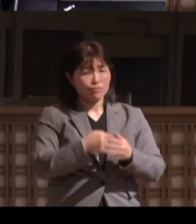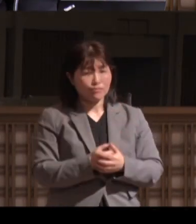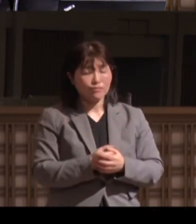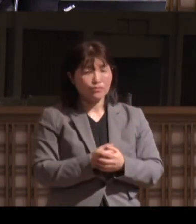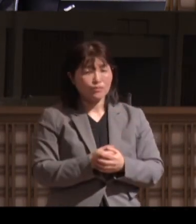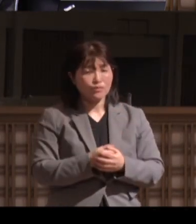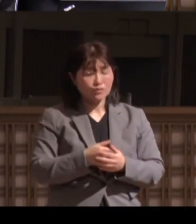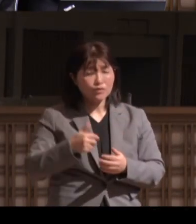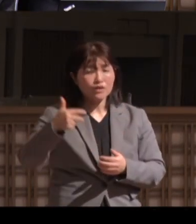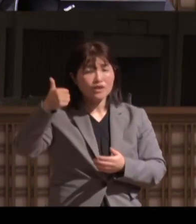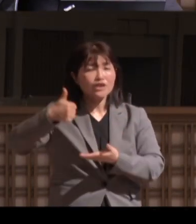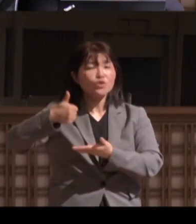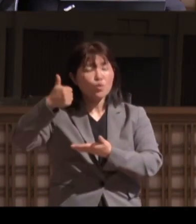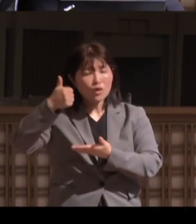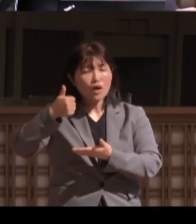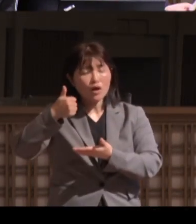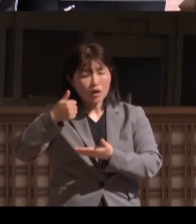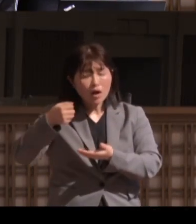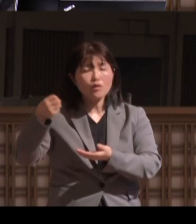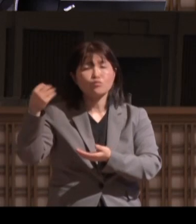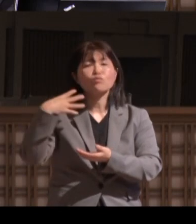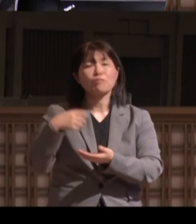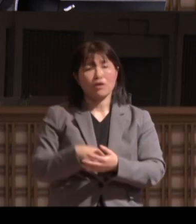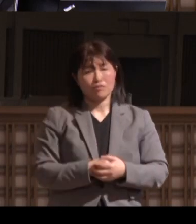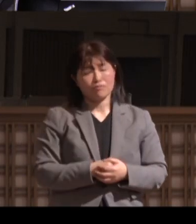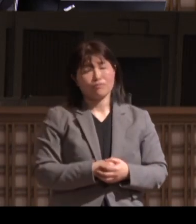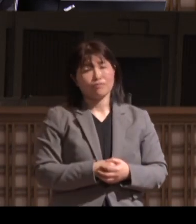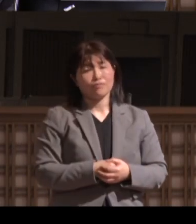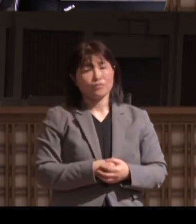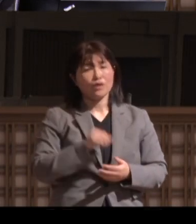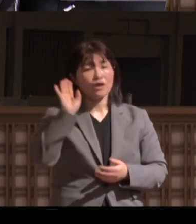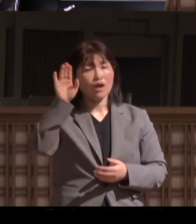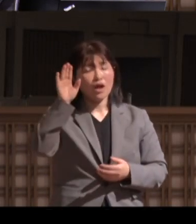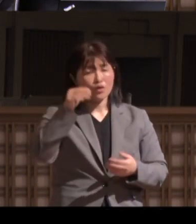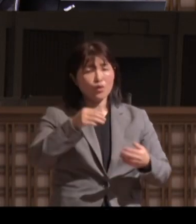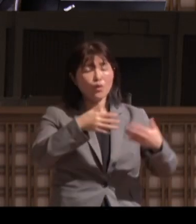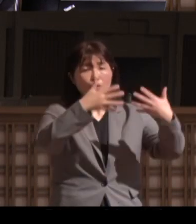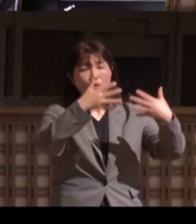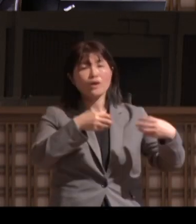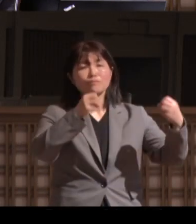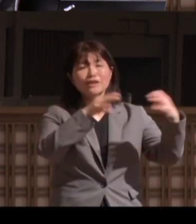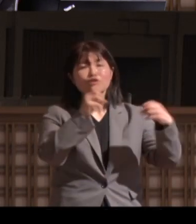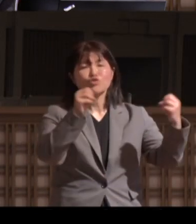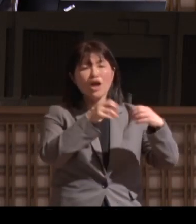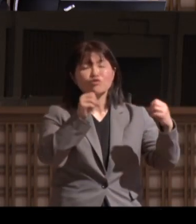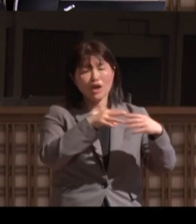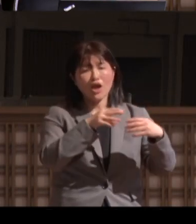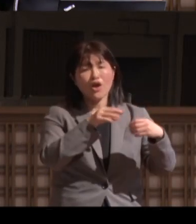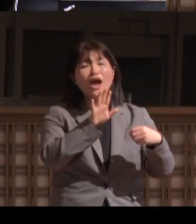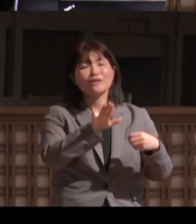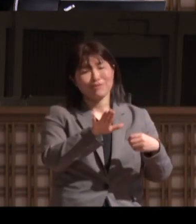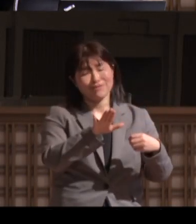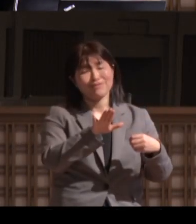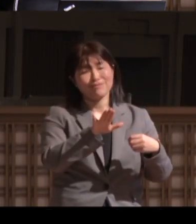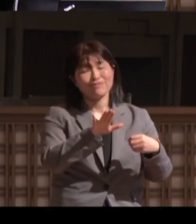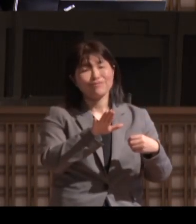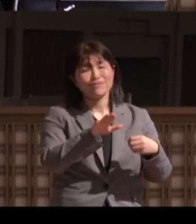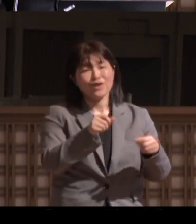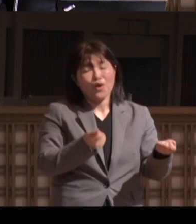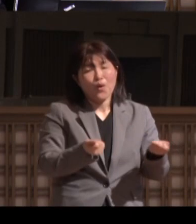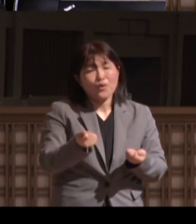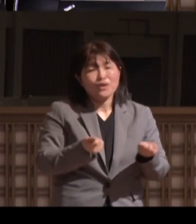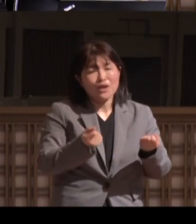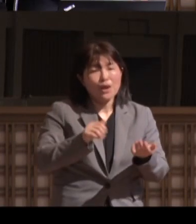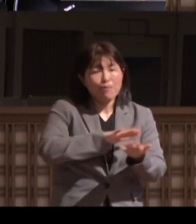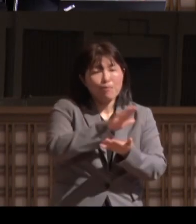ところ市長さんがそういうことをおっしゃいましたこの後パネルディスカッションでえコーディネーターを務められます